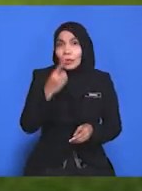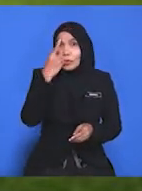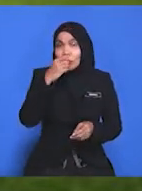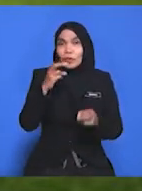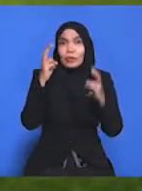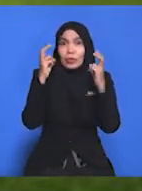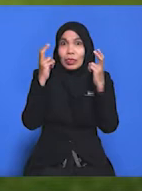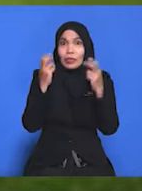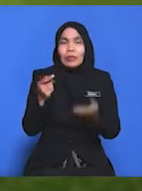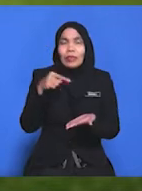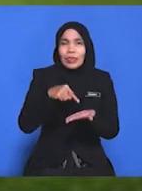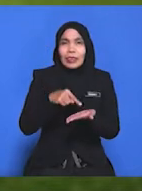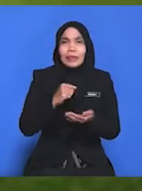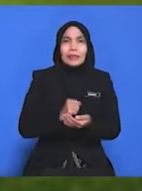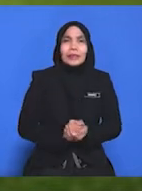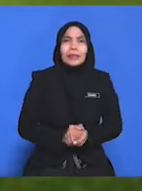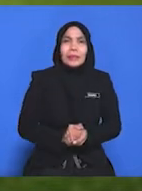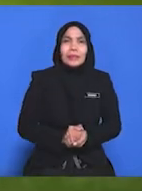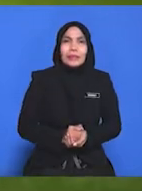Sistem Kalah Mati Sekali.